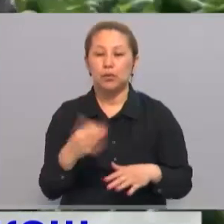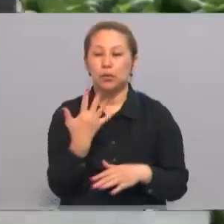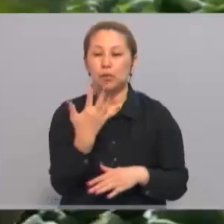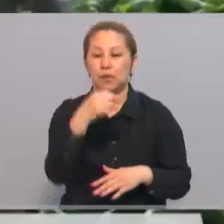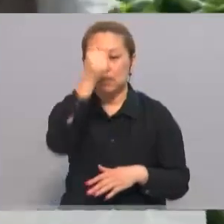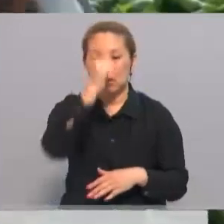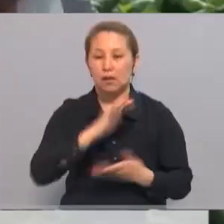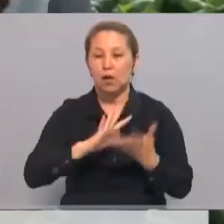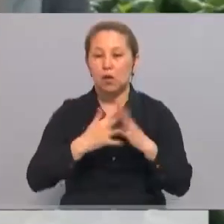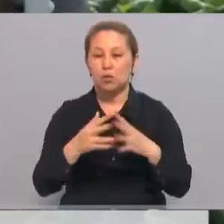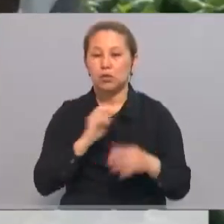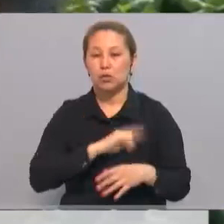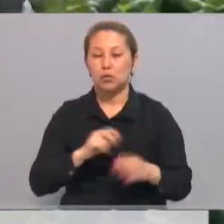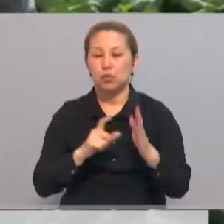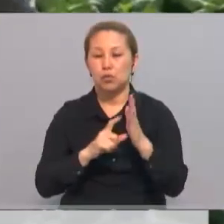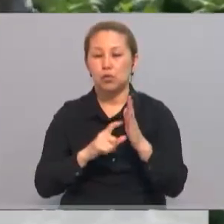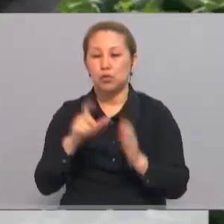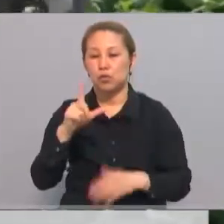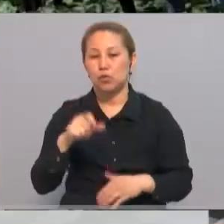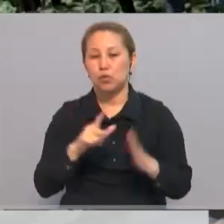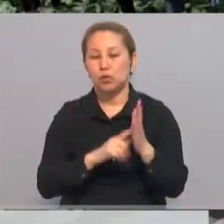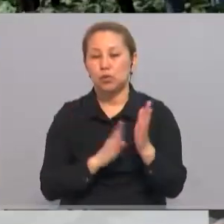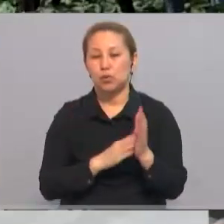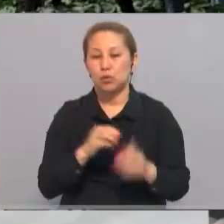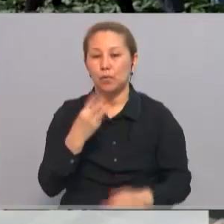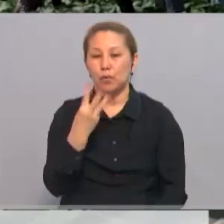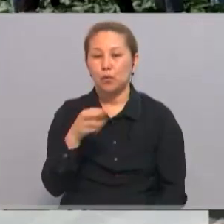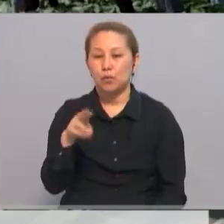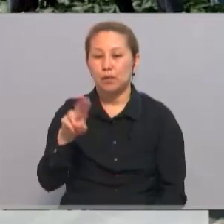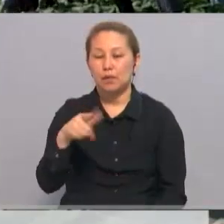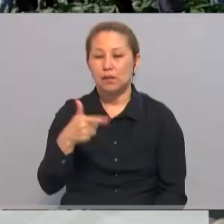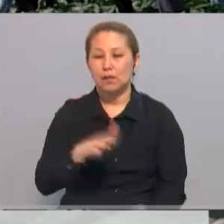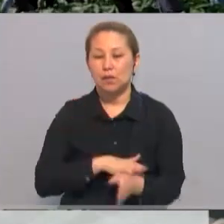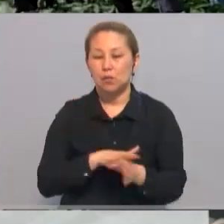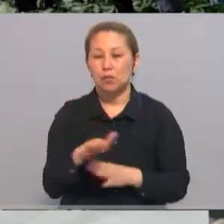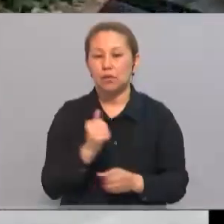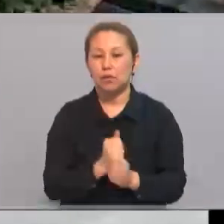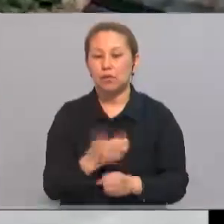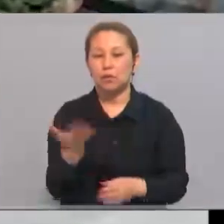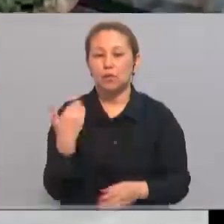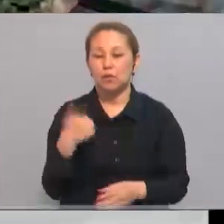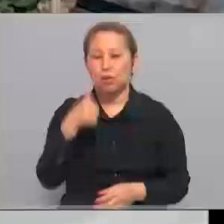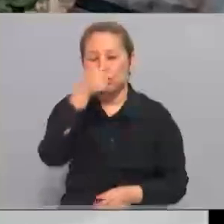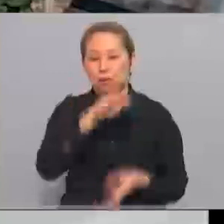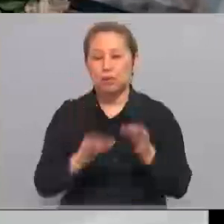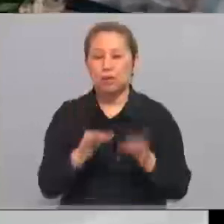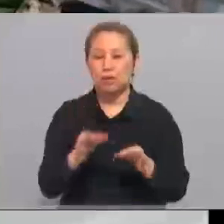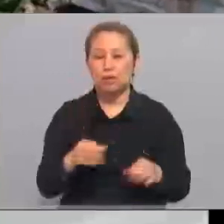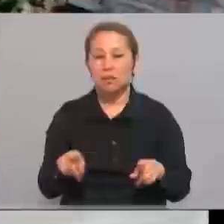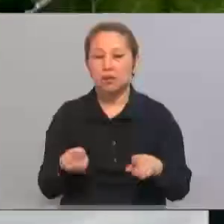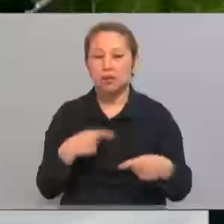5 айда ауыл шаруашылығында 199,3 миллиард теңгенің өнімі өндіріліп, өткен жылдың сәйкес кезеңімен